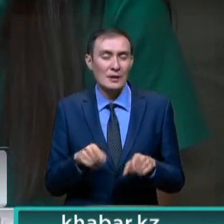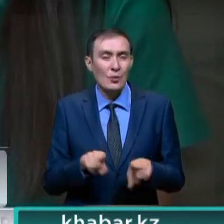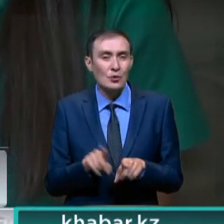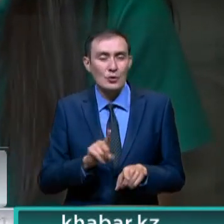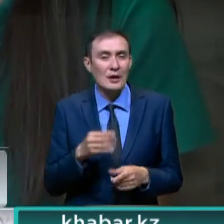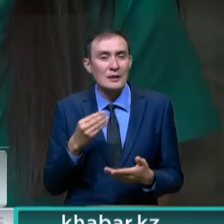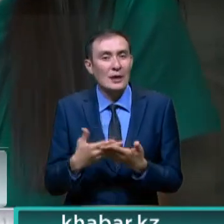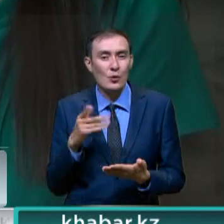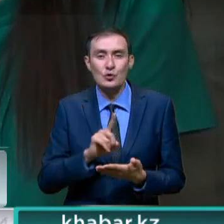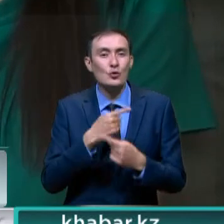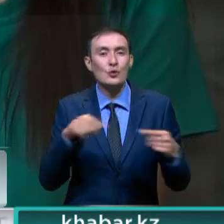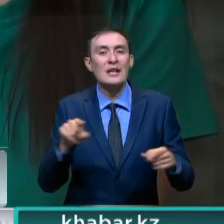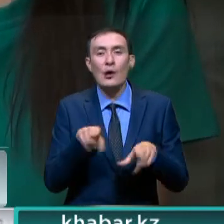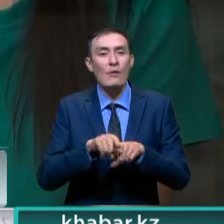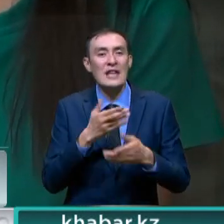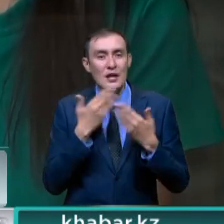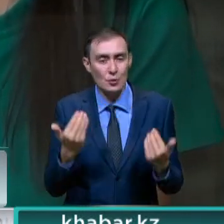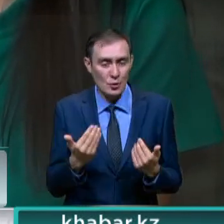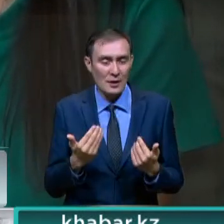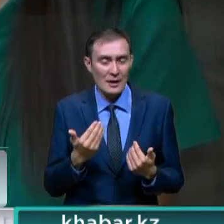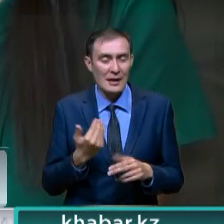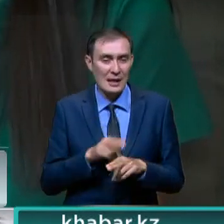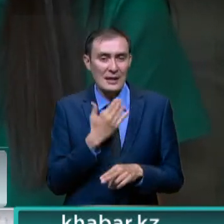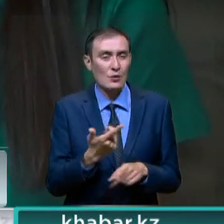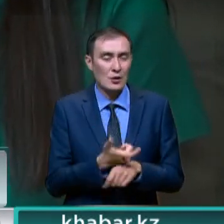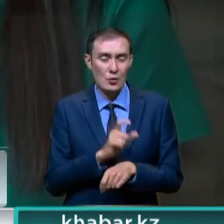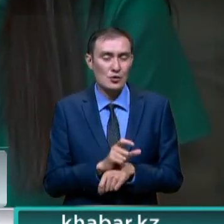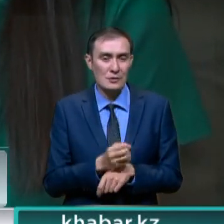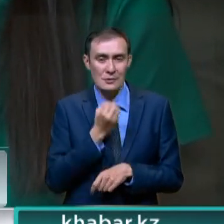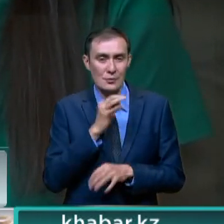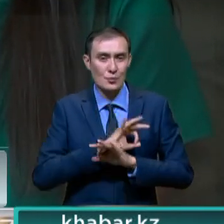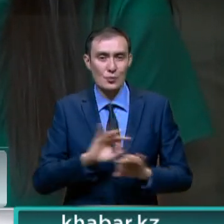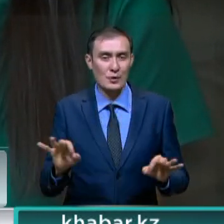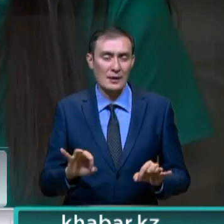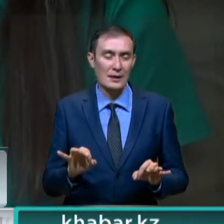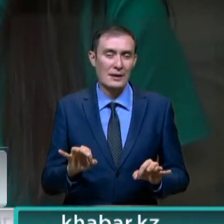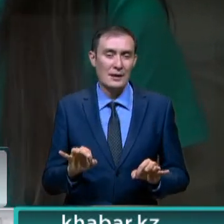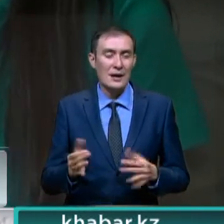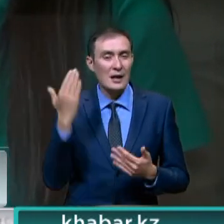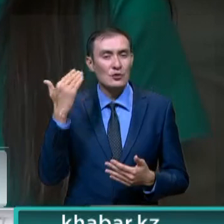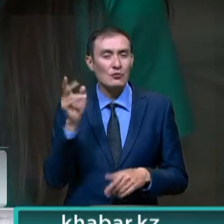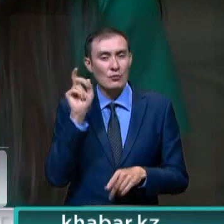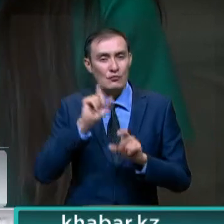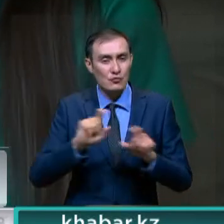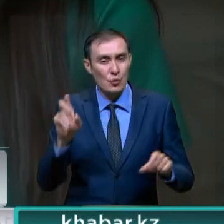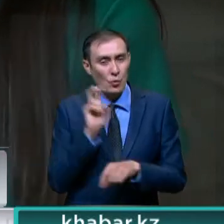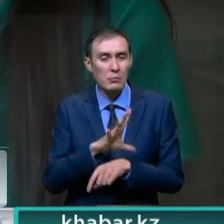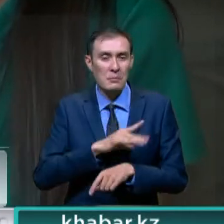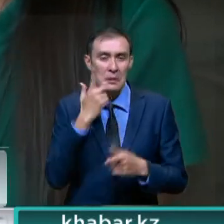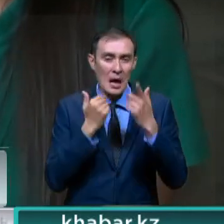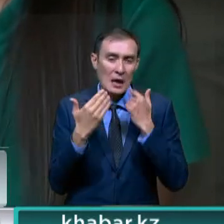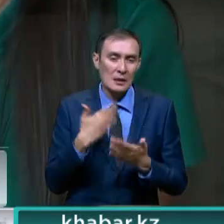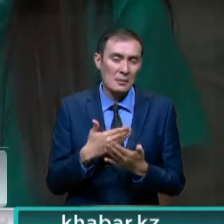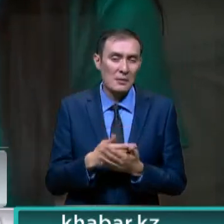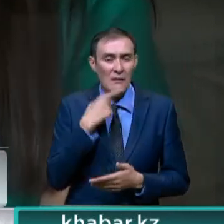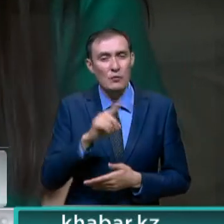нет у других. И это как бы для него очень круто. Он раньше в школу ходил, он иногда плакал у нас, потому